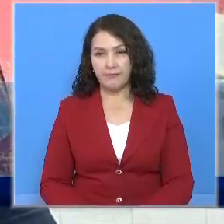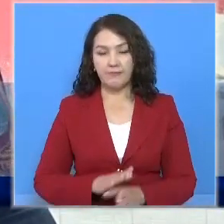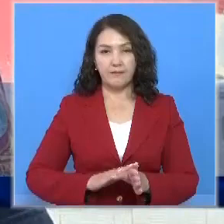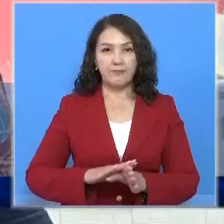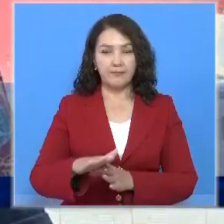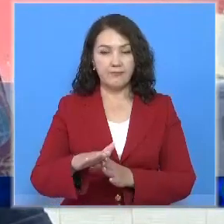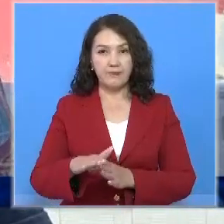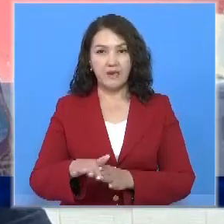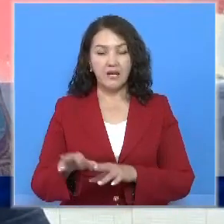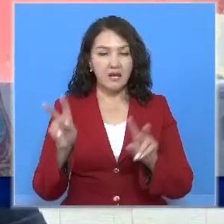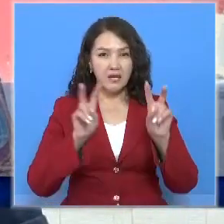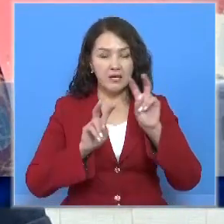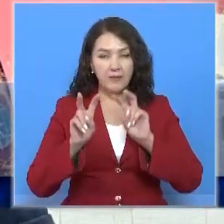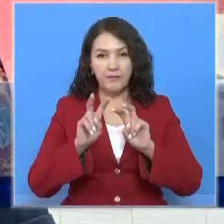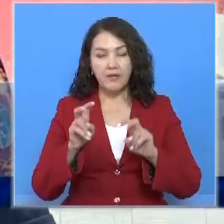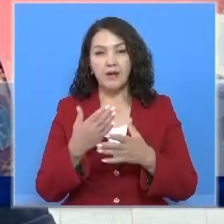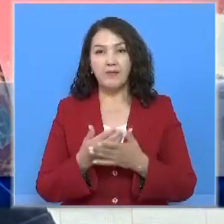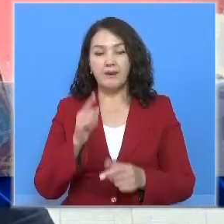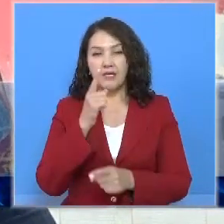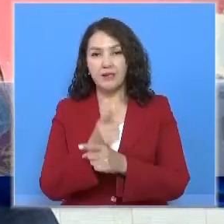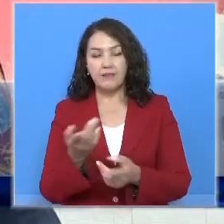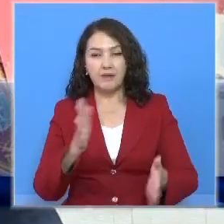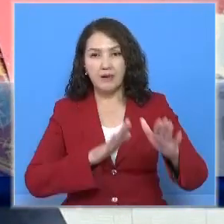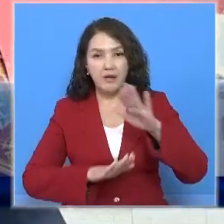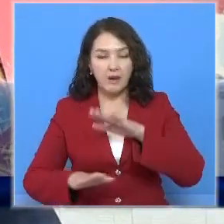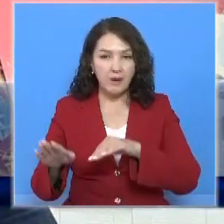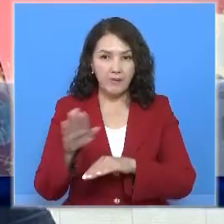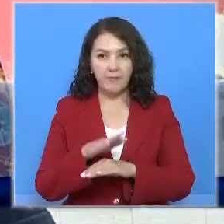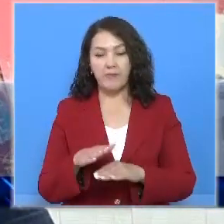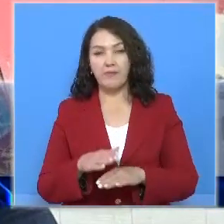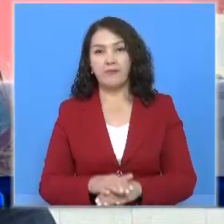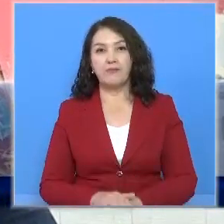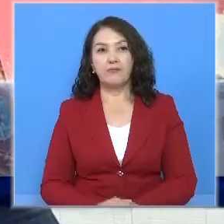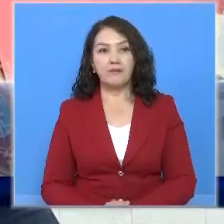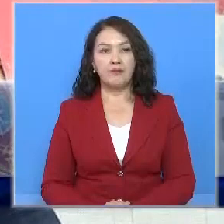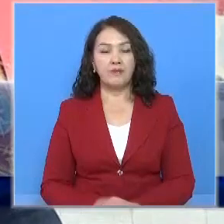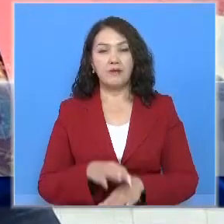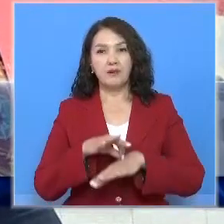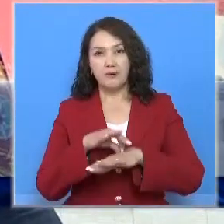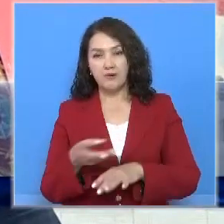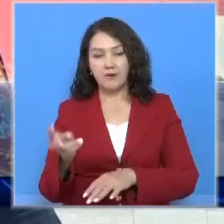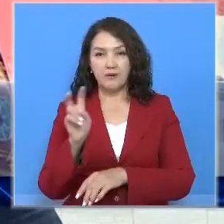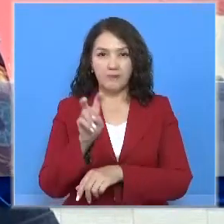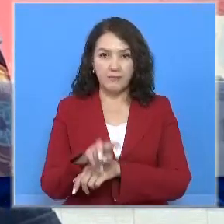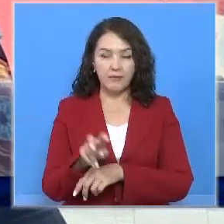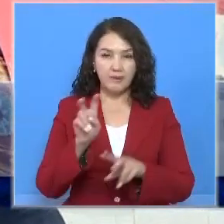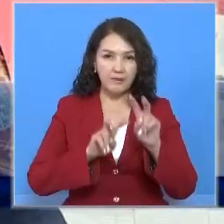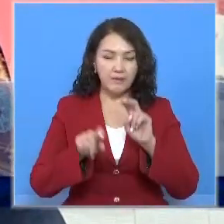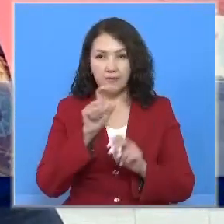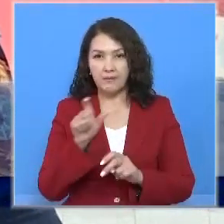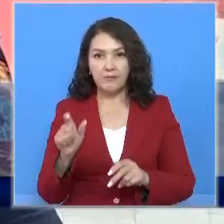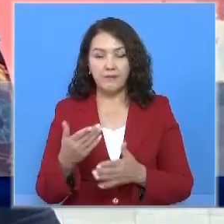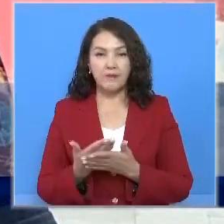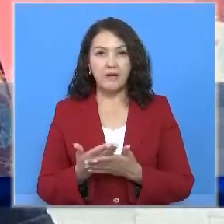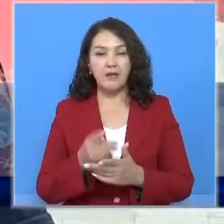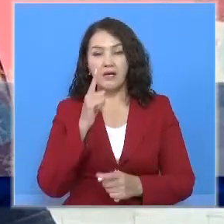полностью рейдами, которые в запрещающих местах. Именно ходим, ищем людей